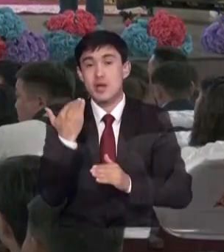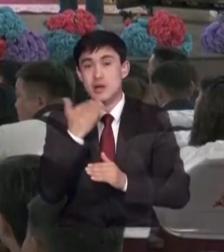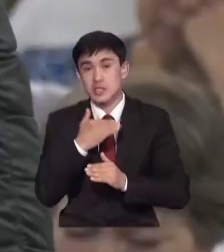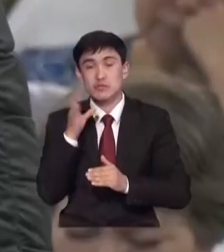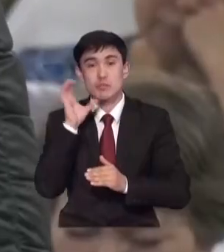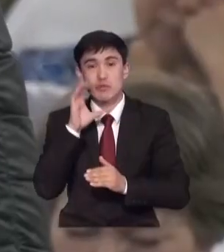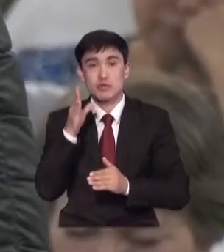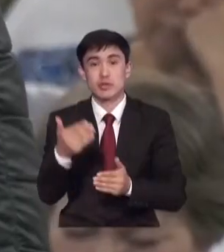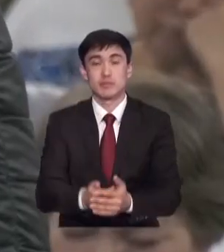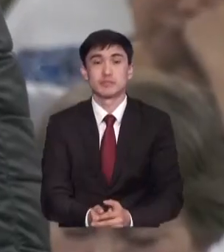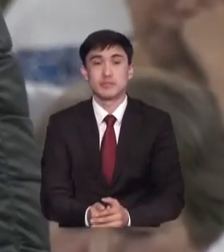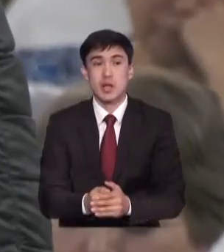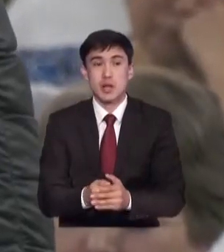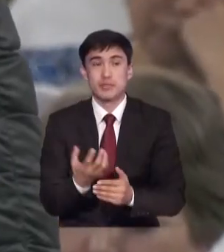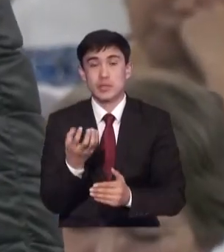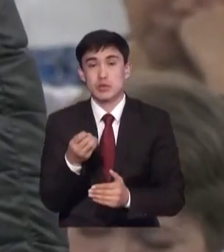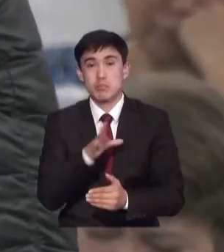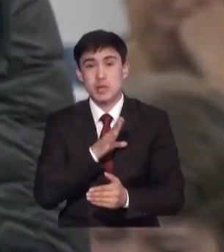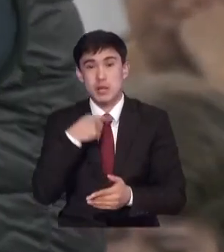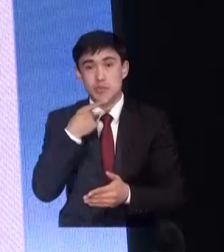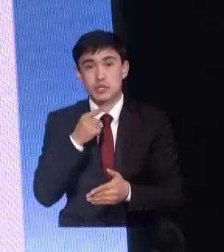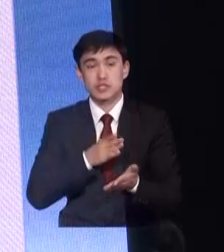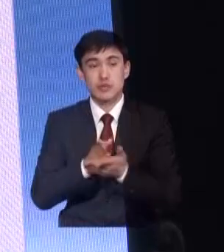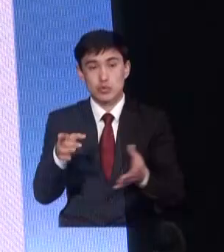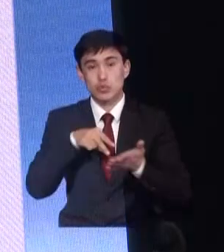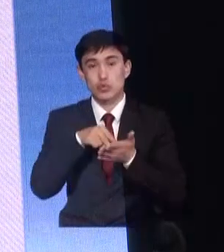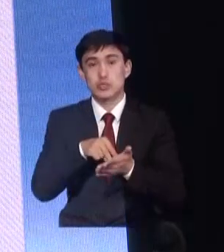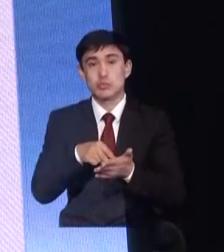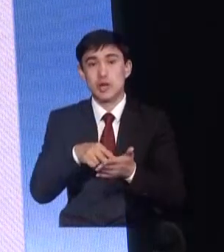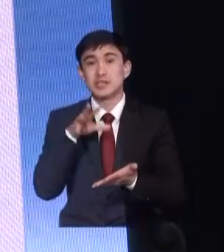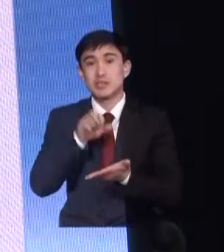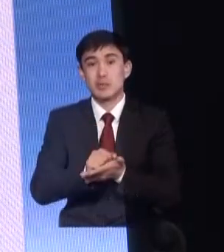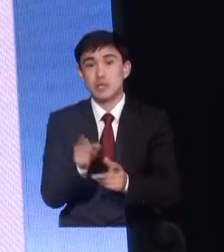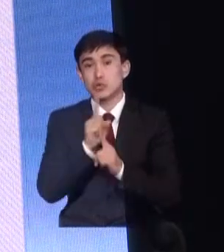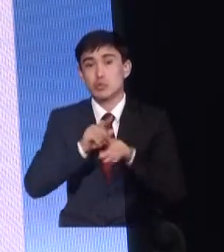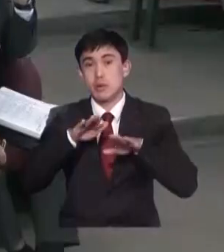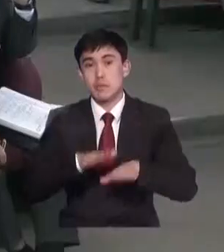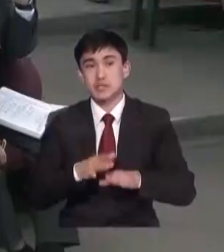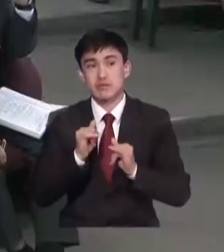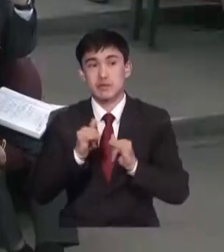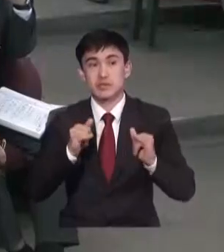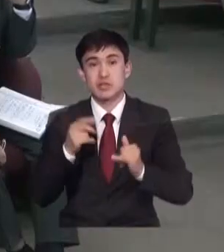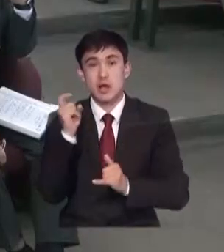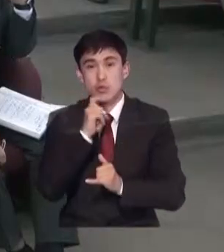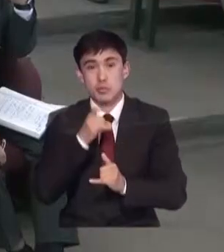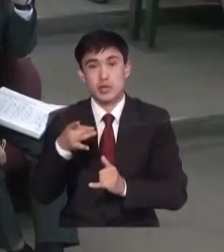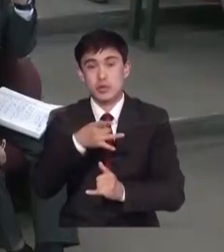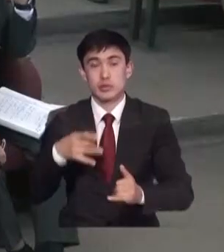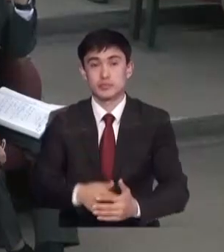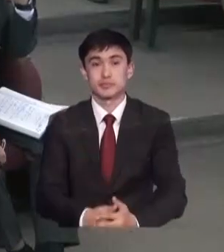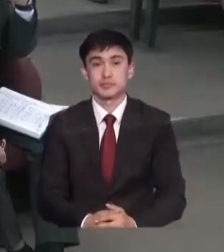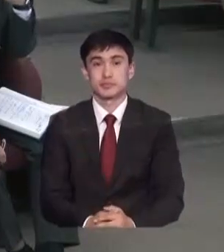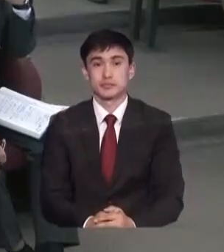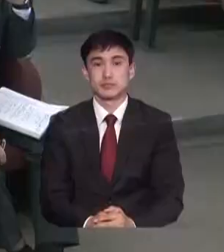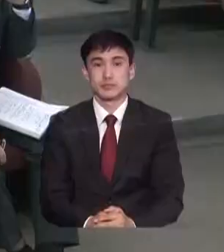качественной питьевой водой. Помимо этого, была отмечена и сфера туризма, как занимающая особое место в развитии экономики района.